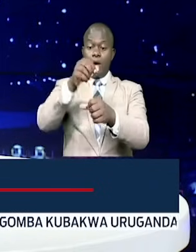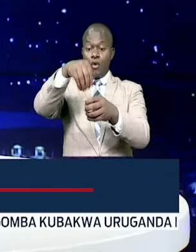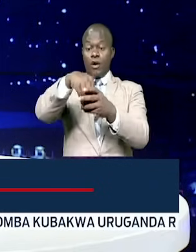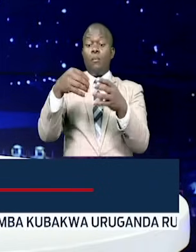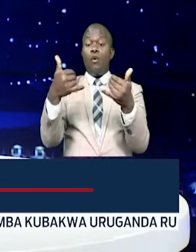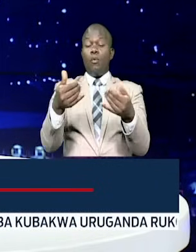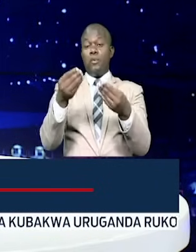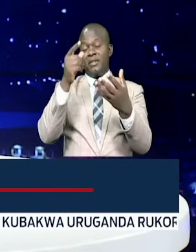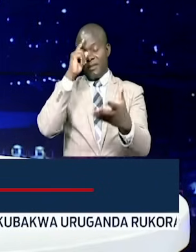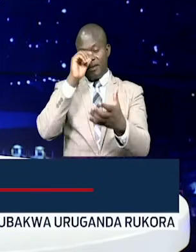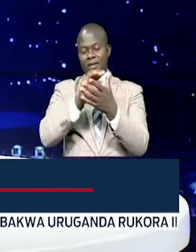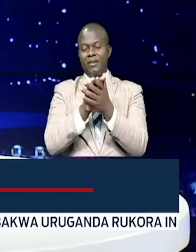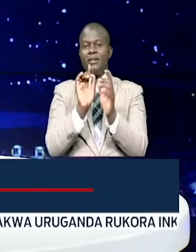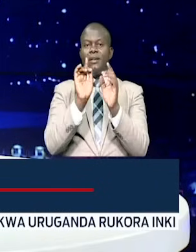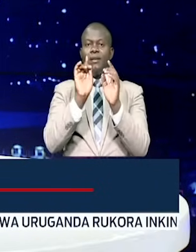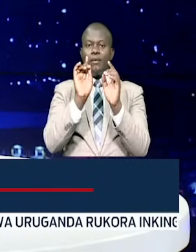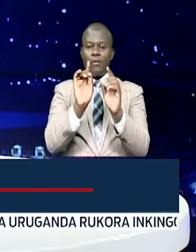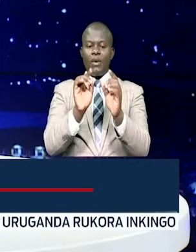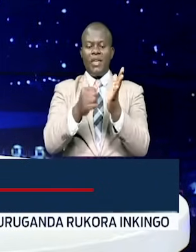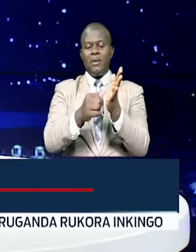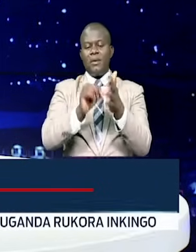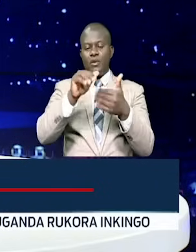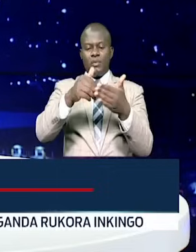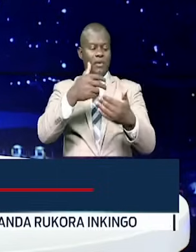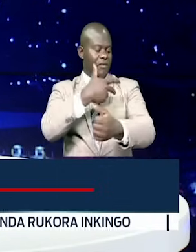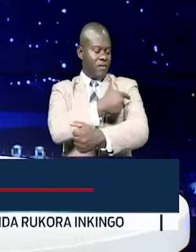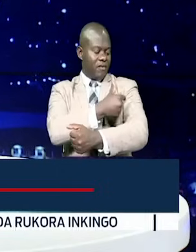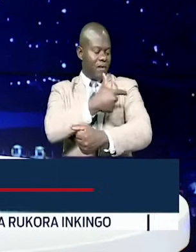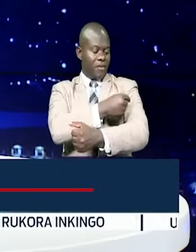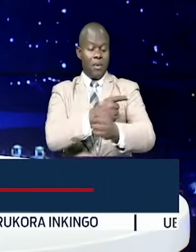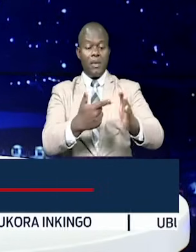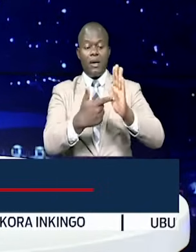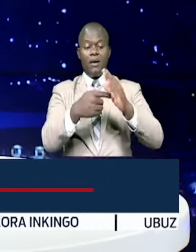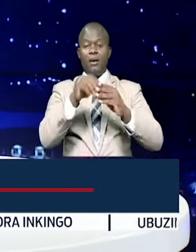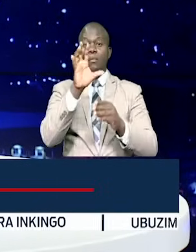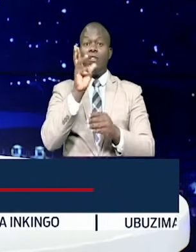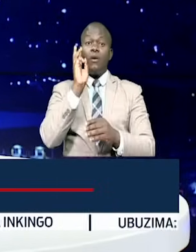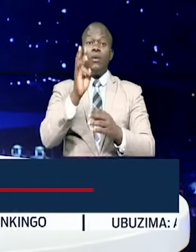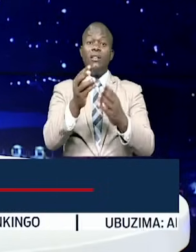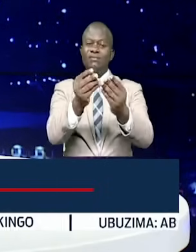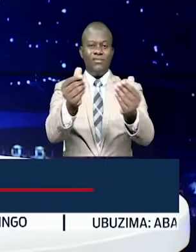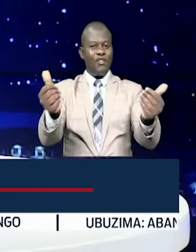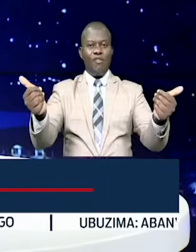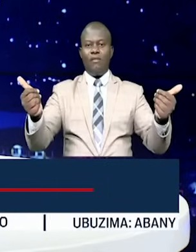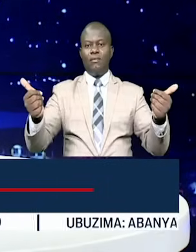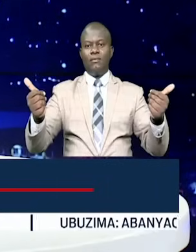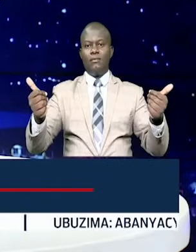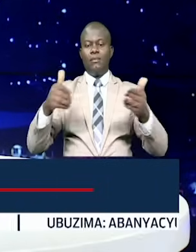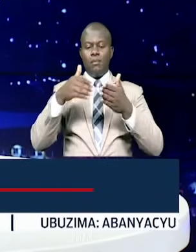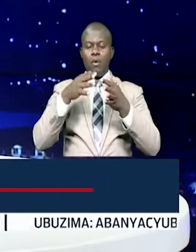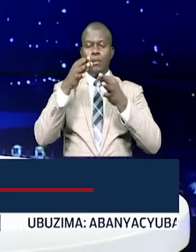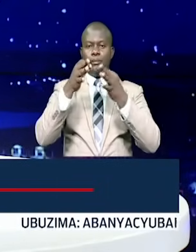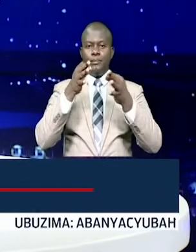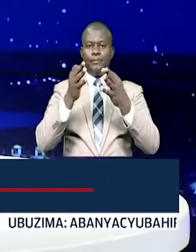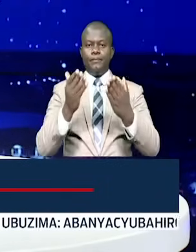bitanga icyizere ko ibibazo by'inkingo byajyaga bigaragara ku mugabane wa Afurika bizakemuka. Mugenzi wacu Adams Kwizera, reka tugeze muri